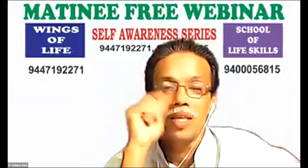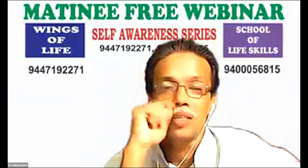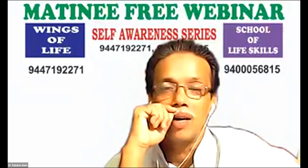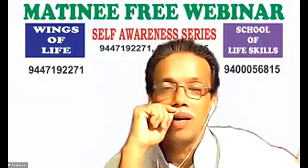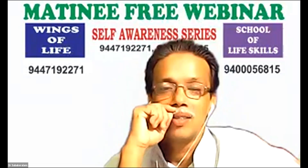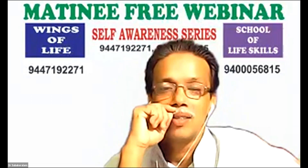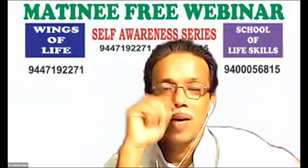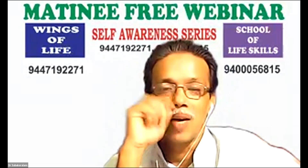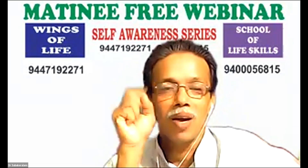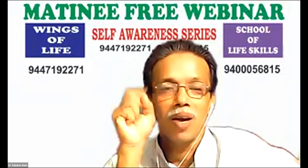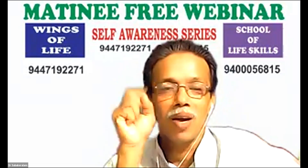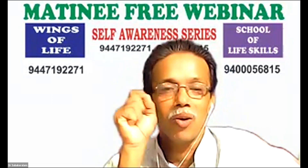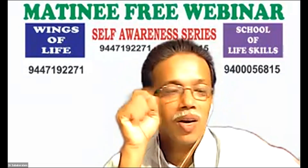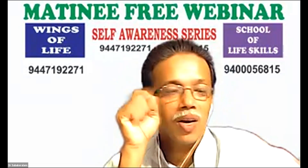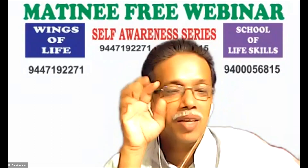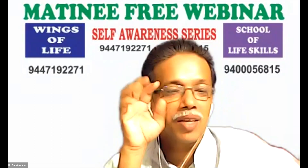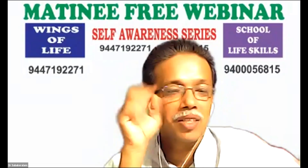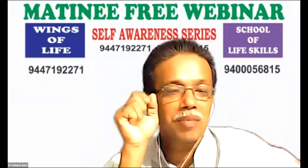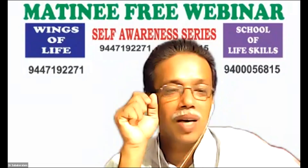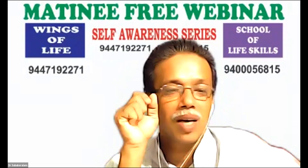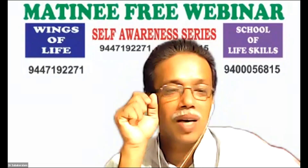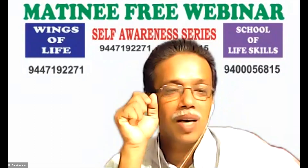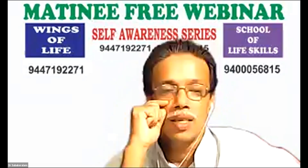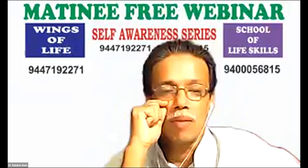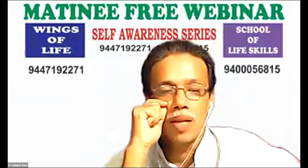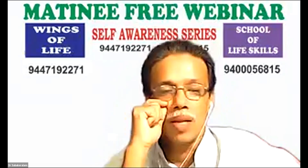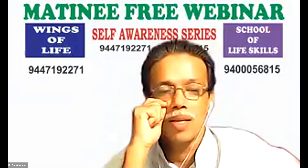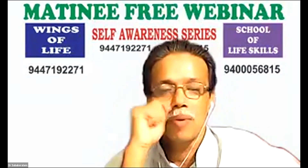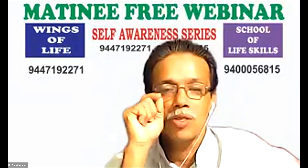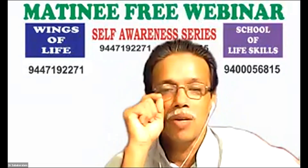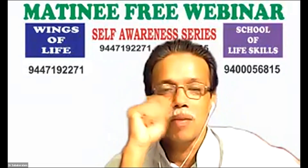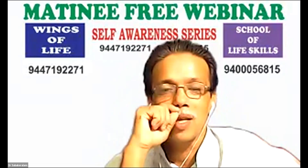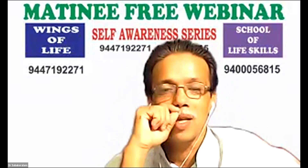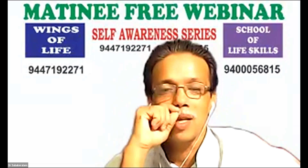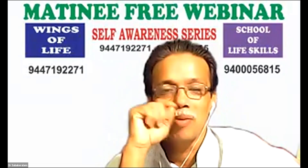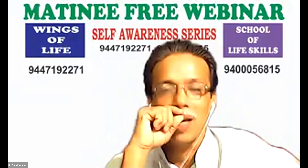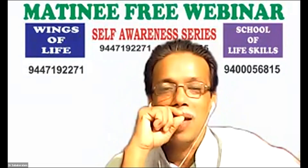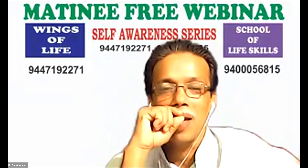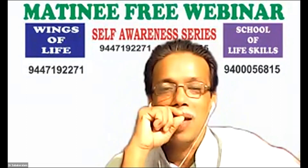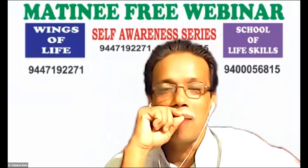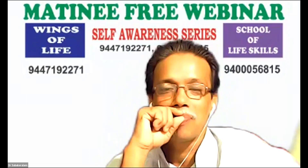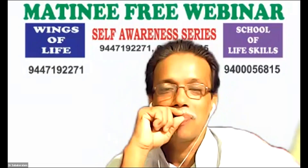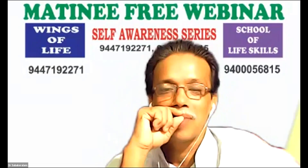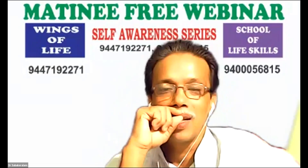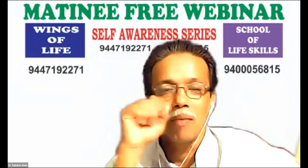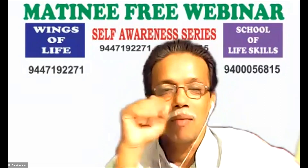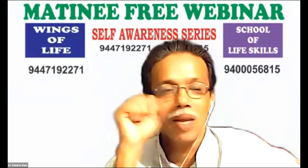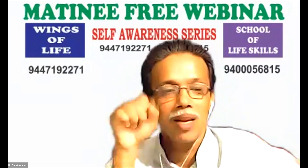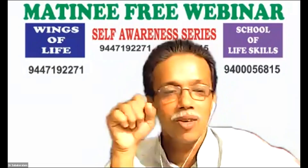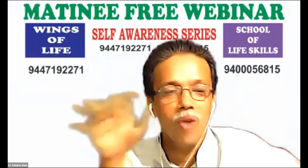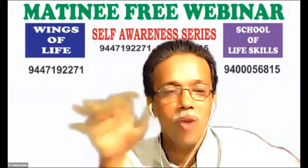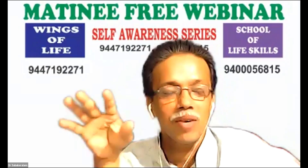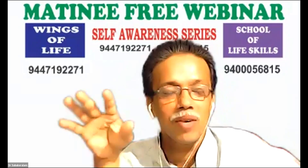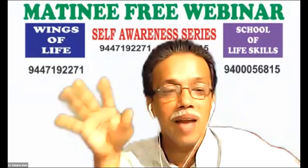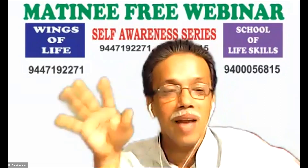പുള്ളി ദേഷ്യപ്പെടത്തില്ല, പക്ഷെ വീട്ടിലെ മക്കളോടോ ഒക്കെ ദേഷ്യപ്പെടും. കാരണം വെച്ചാൽ നമ്മളിൽ നിന്ന് എപ്പോഴും പോസിറ്റീവായിട്ട് മെസ്സേജ് കിട്ടും എന്ന് അവർക്കറിയാം. ഇനി നമ്മൾ ഇനി